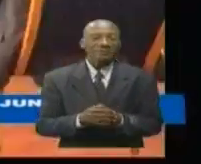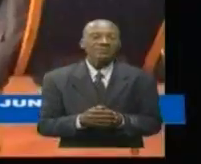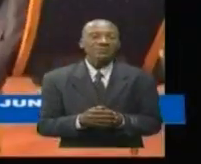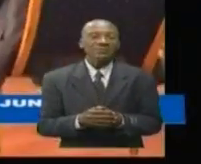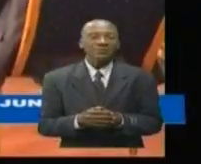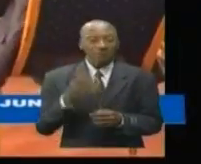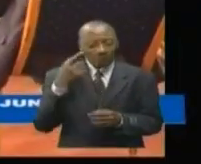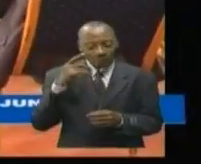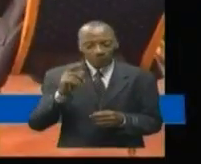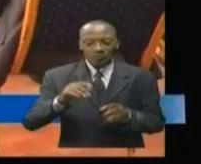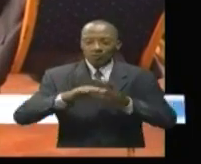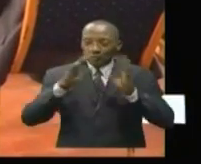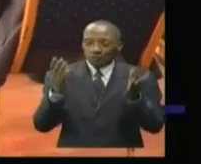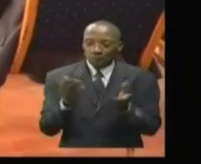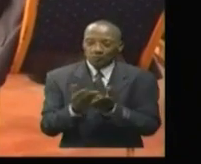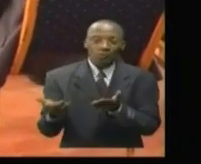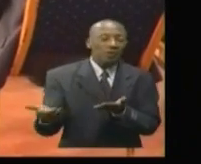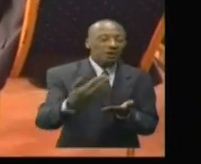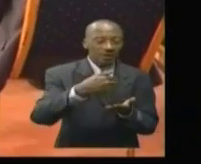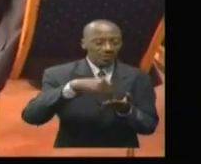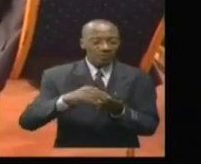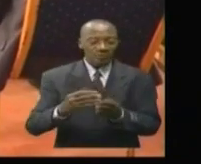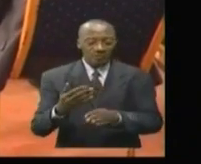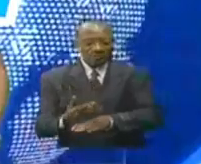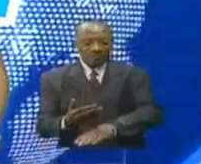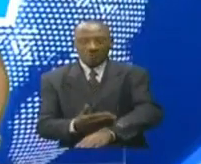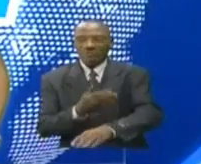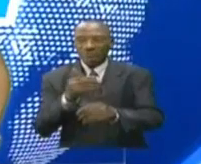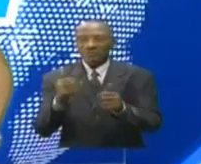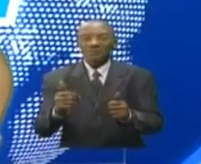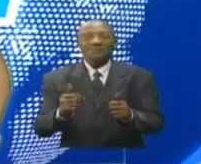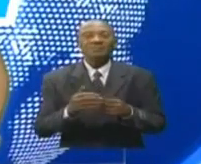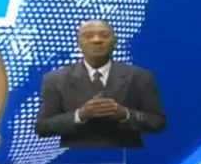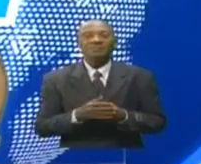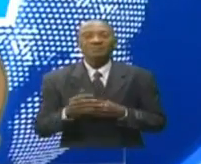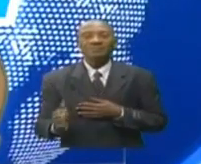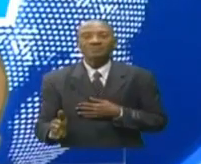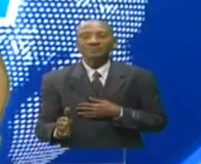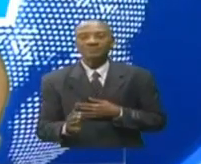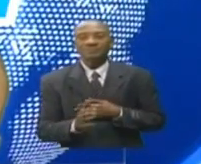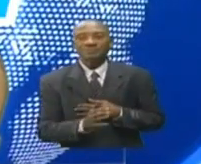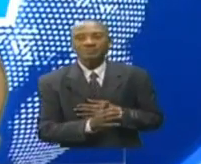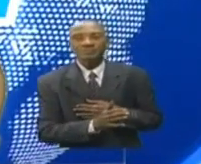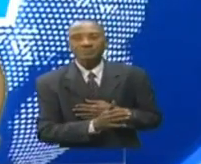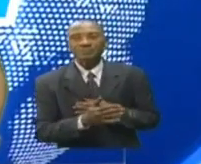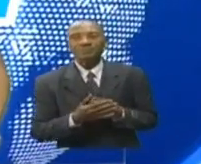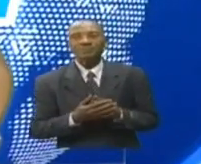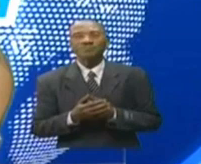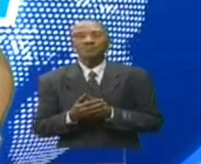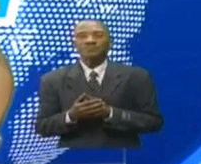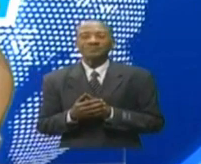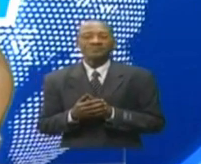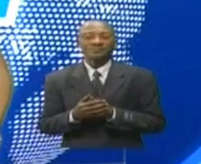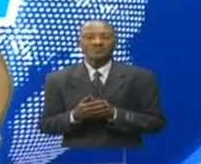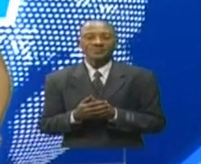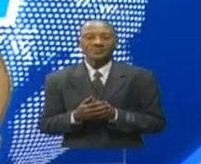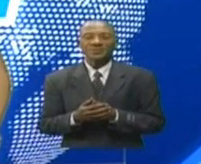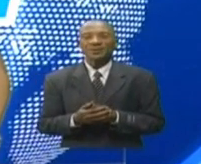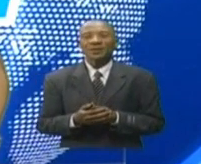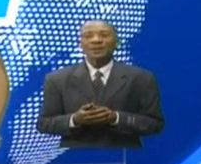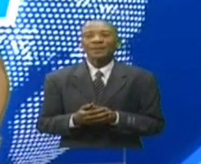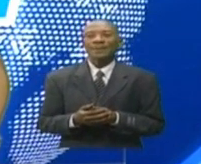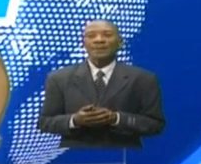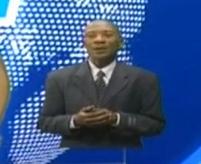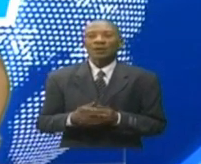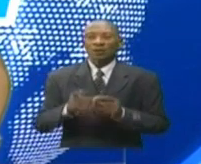avancées vers un certain élan de compétitivité. Voilà, vous venez de suivre le colloque organisé à l'Université Congo. Il a